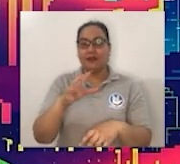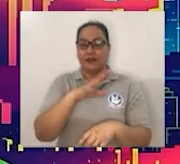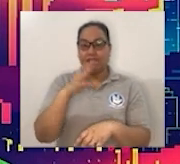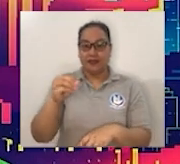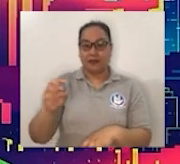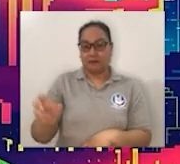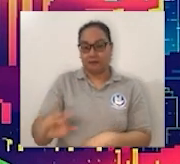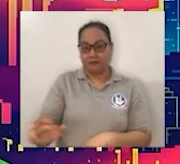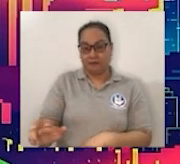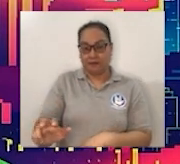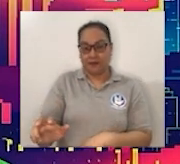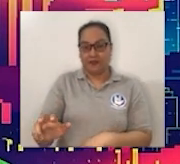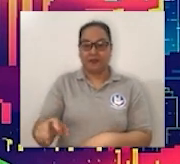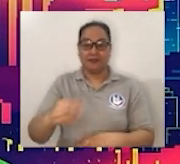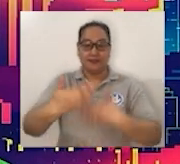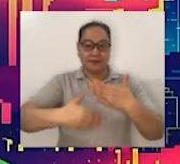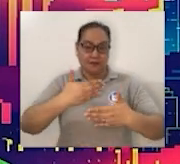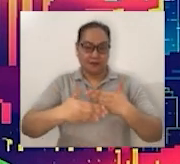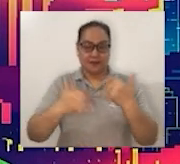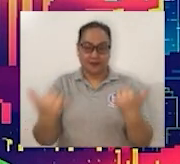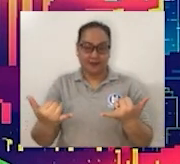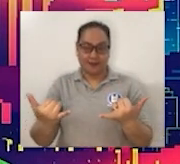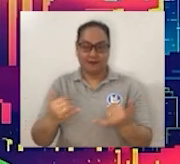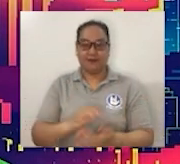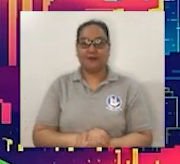mouse sa episode na ito.